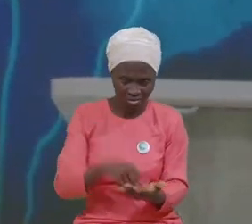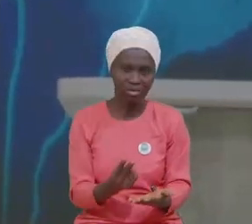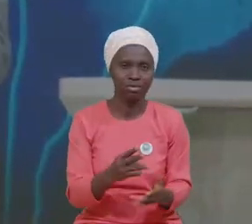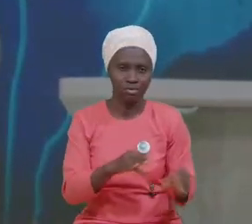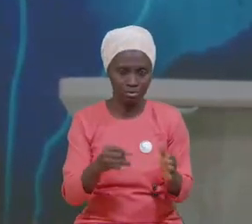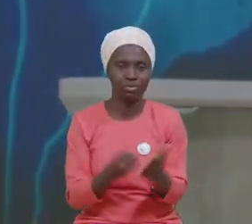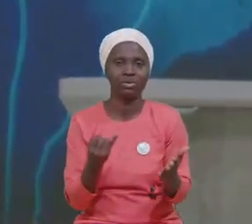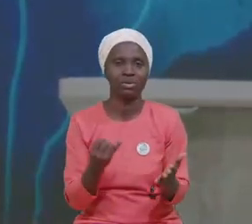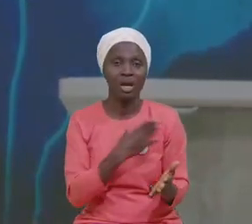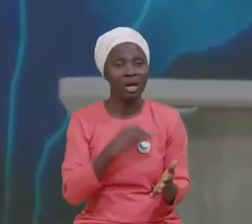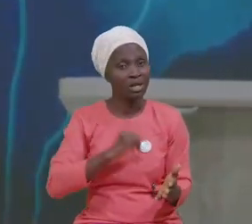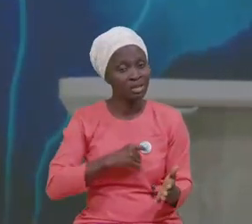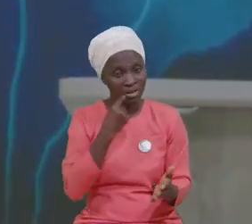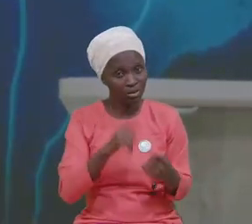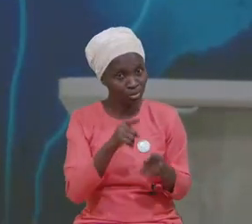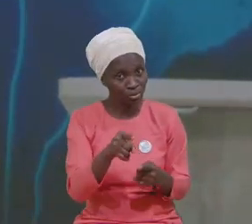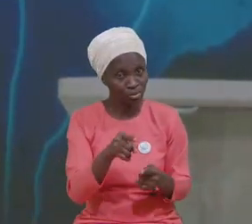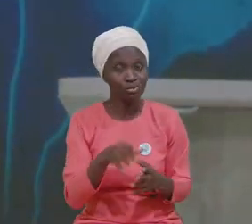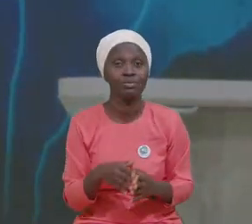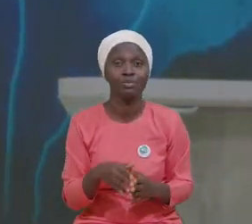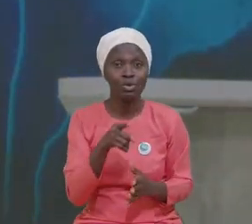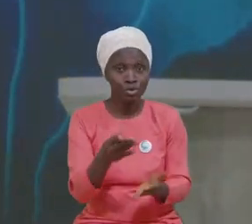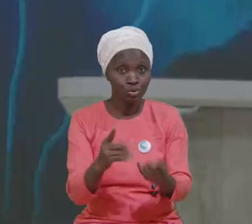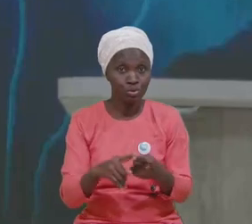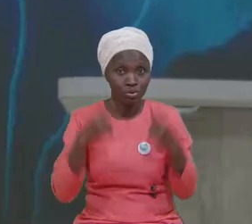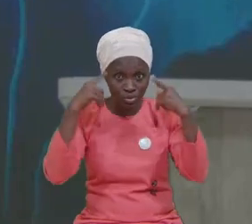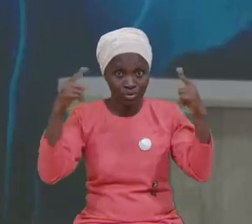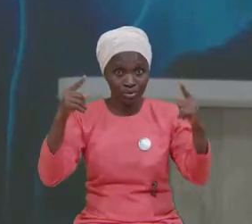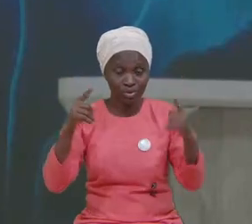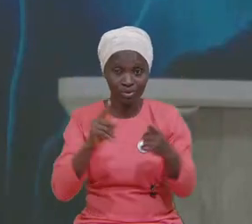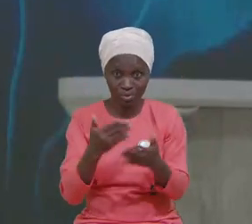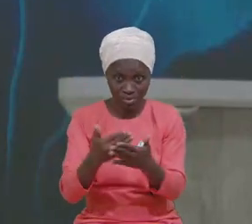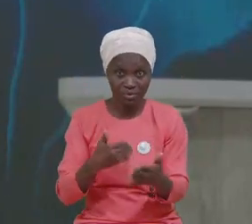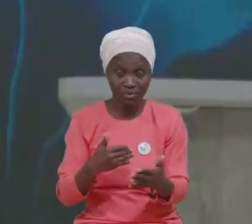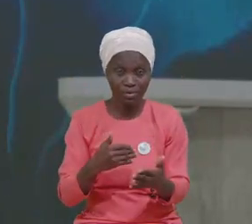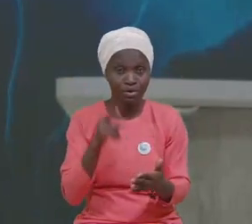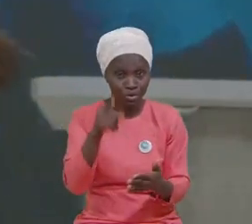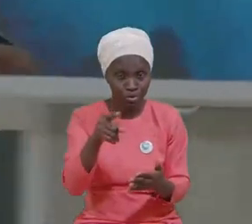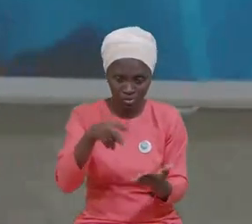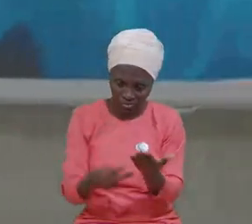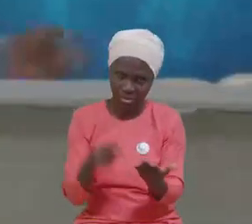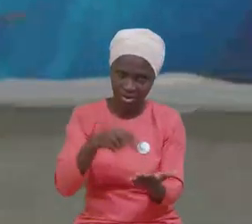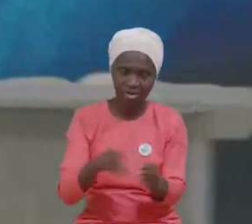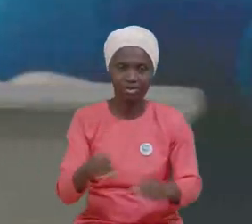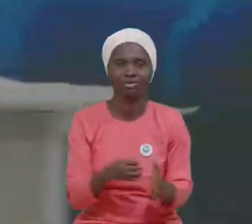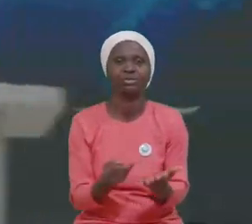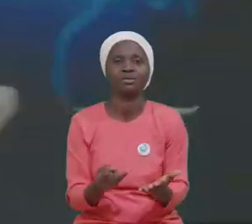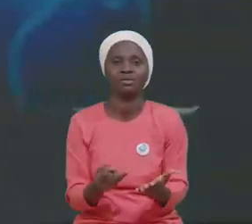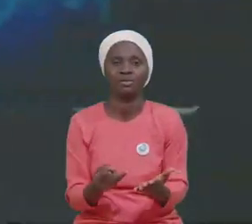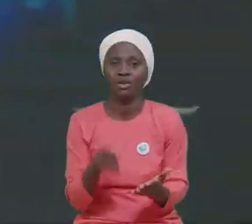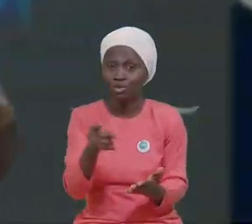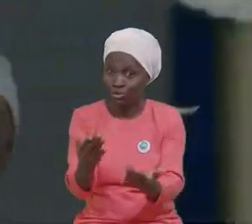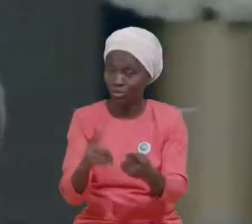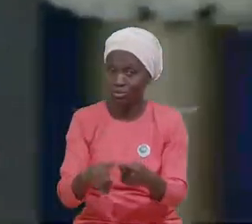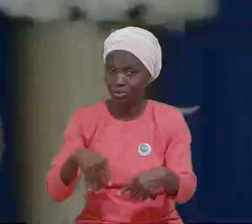Et je vous envoie. Tu voulais réussir avant, non? Lève-toi maintenant et fais-le. Tu